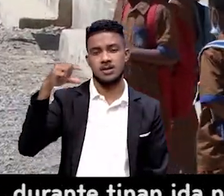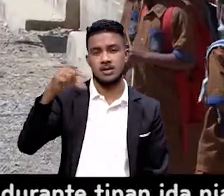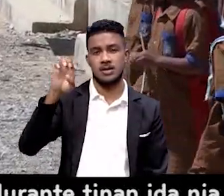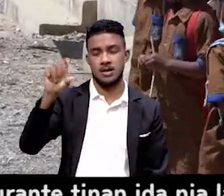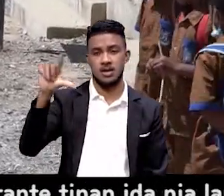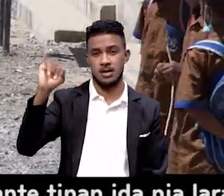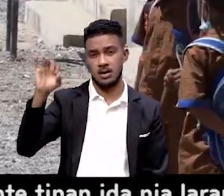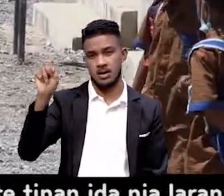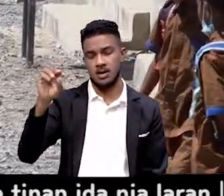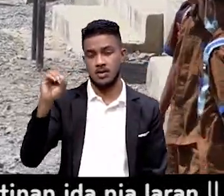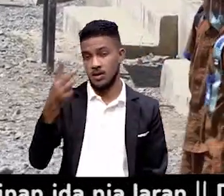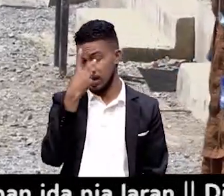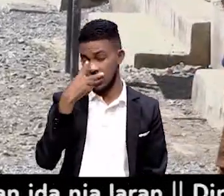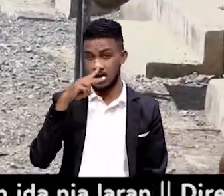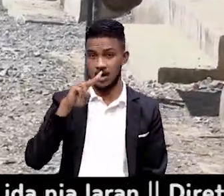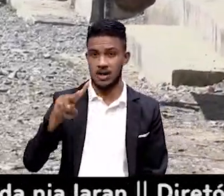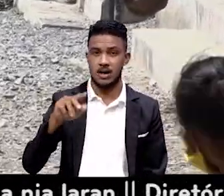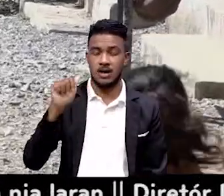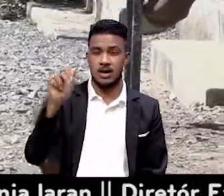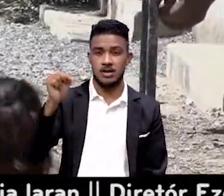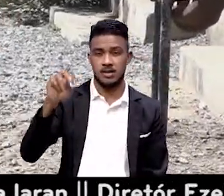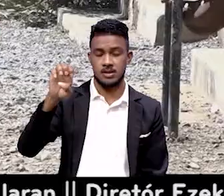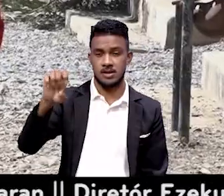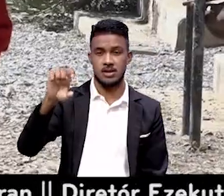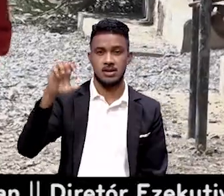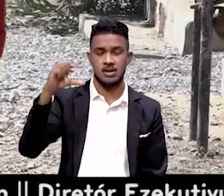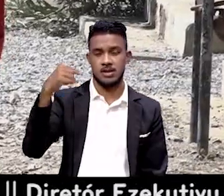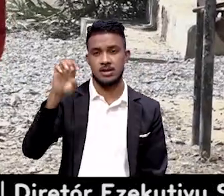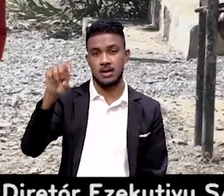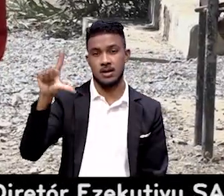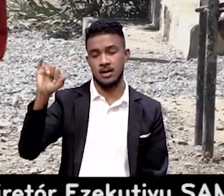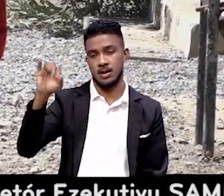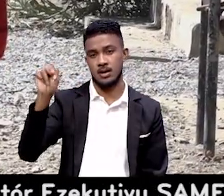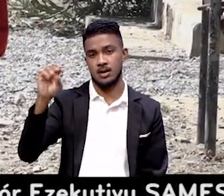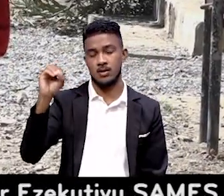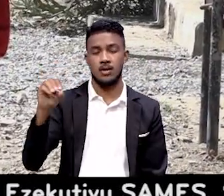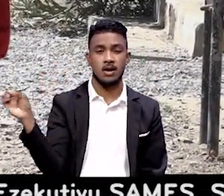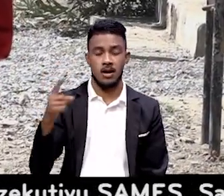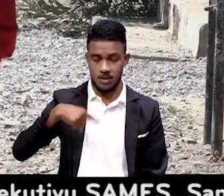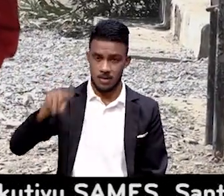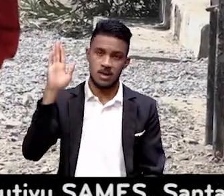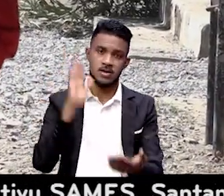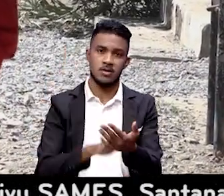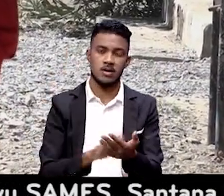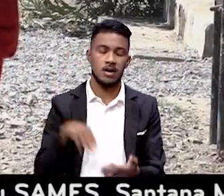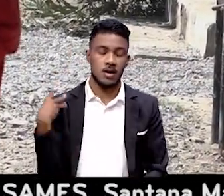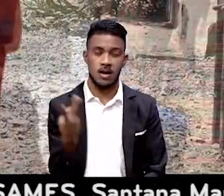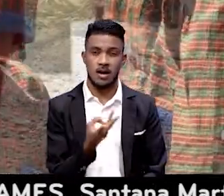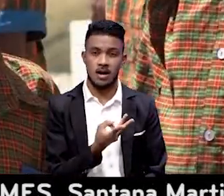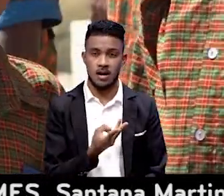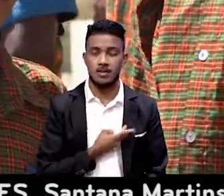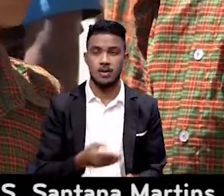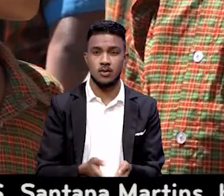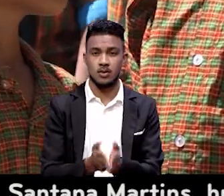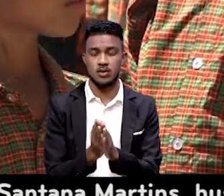fating. Maybe hari Angelino laba sekolah hoi dene. Ami husu ba Angelino para tu bele lori. Ami